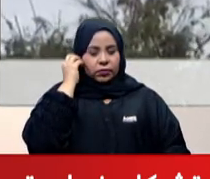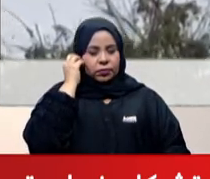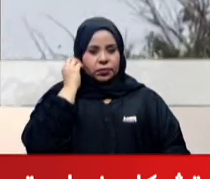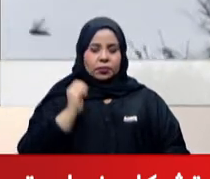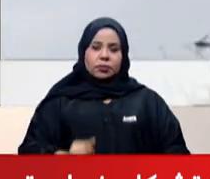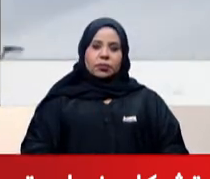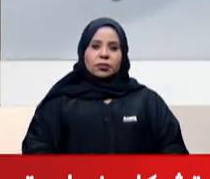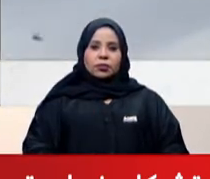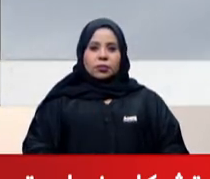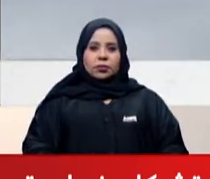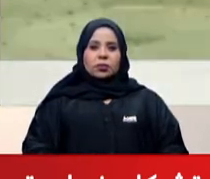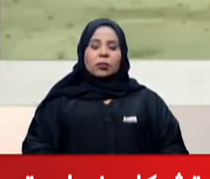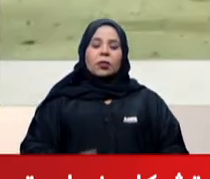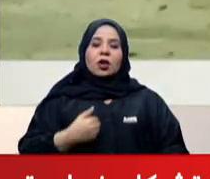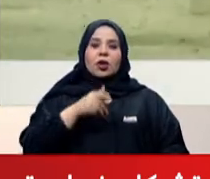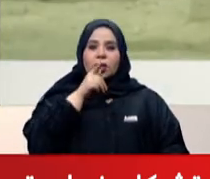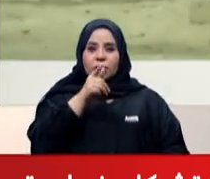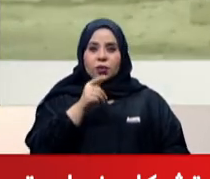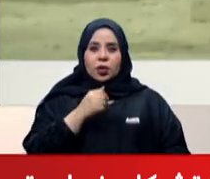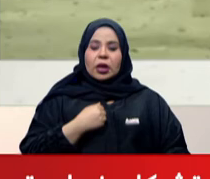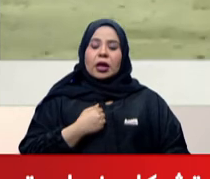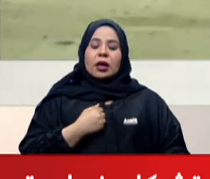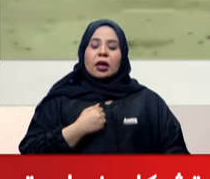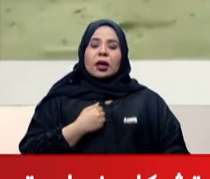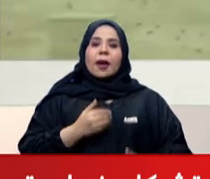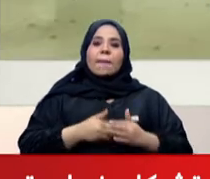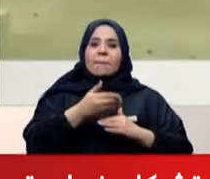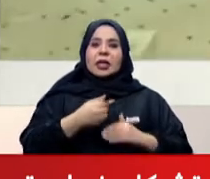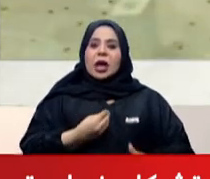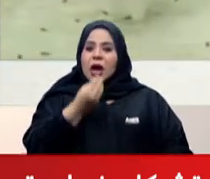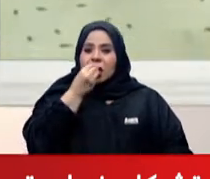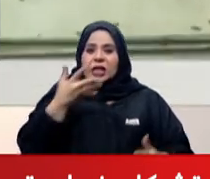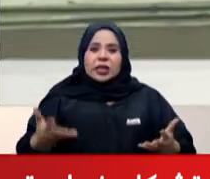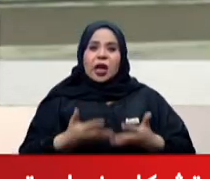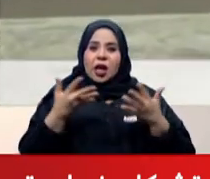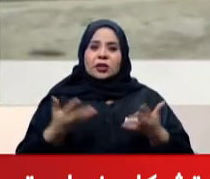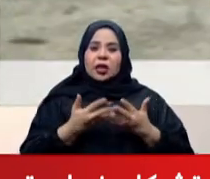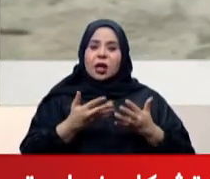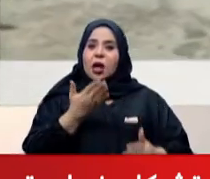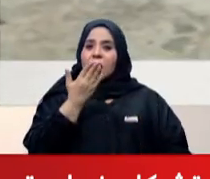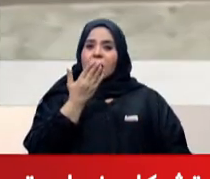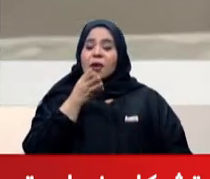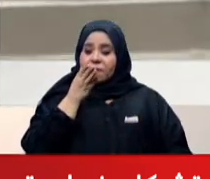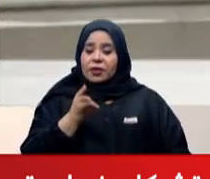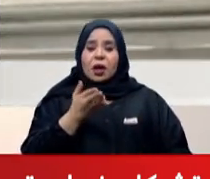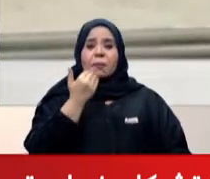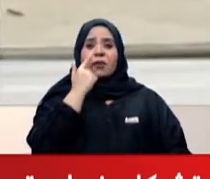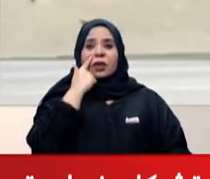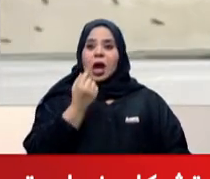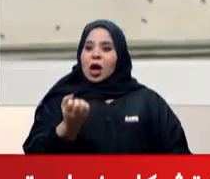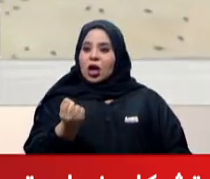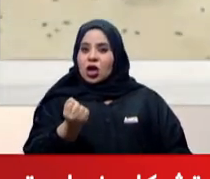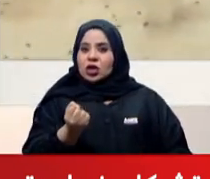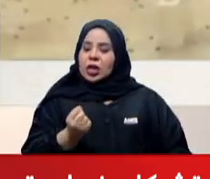يعني كلنا يعني ناكل السلطة، ولكن بعد نقدر نستغني، لكن ما تقدر تستغني عن الخبز، ما تقدر تستغني عن العيش. هذه هي